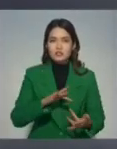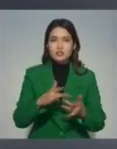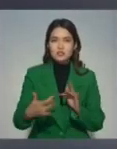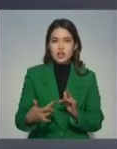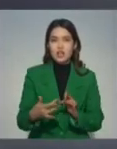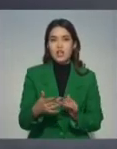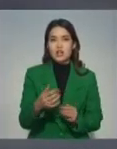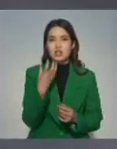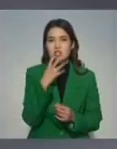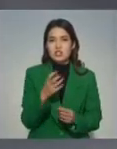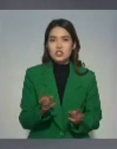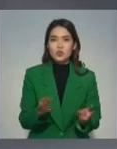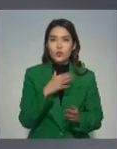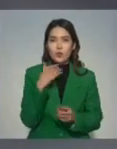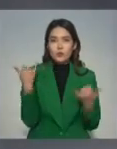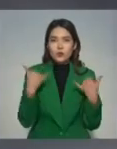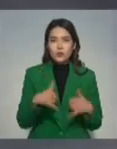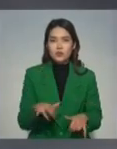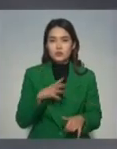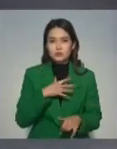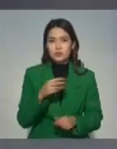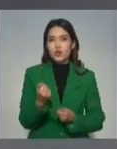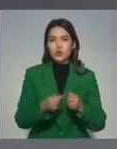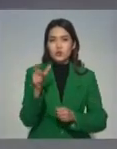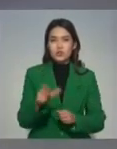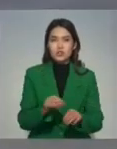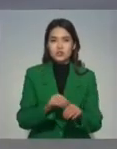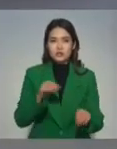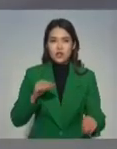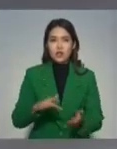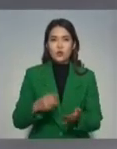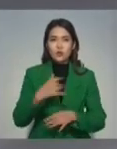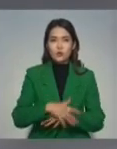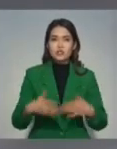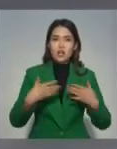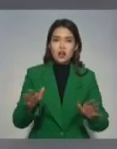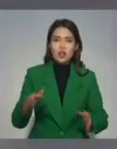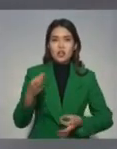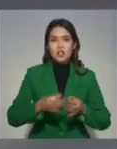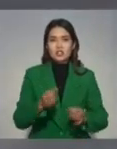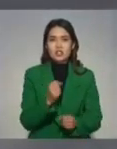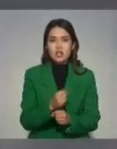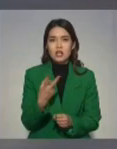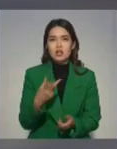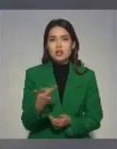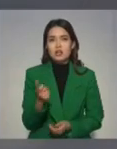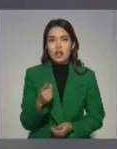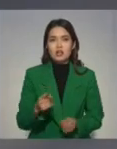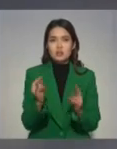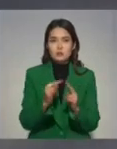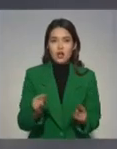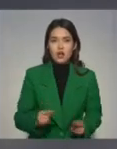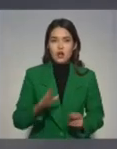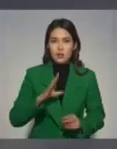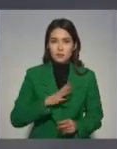қызу талқыға түсіп, көпті таңғалдырған еді. Жүргізуші салонның ортасына ашық отты пеш жасап, екі жағына газ баллондарын орналастырған.